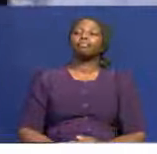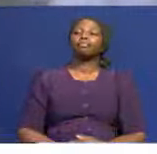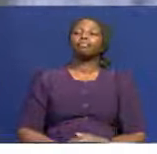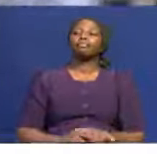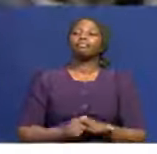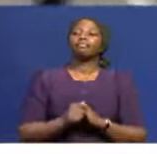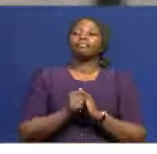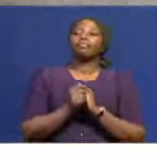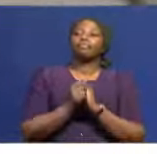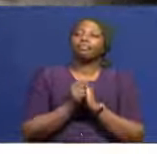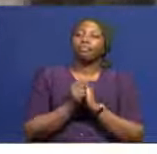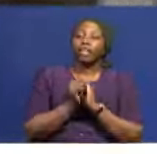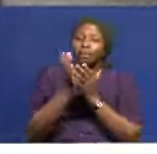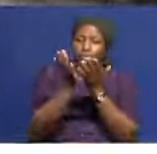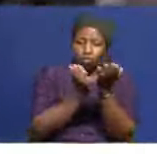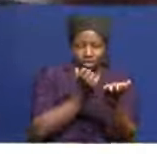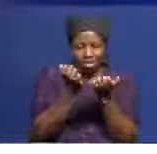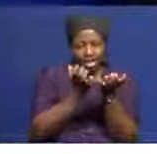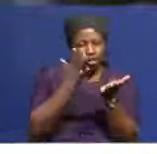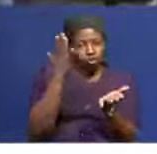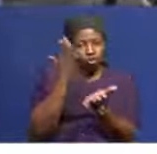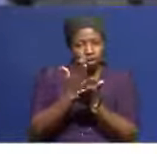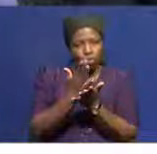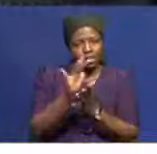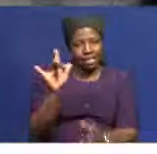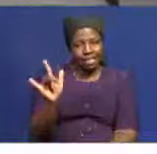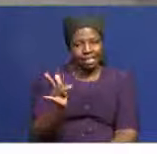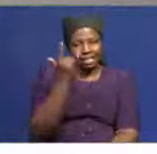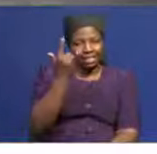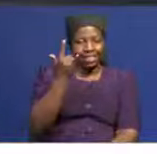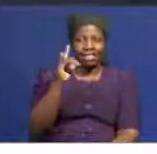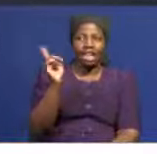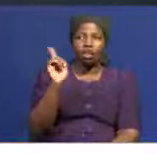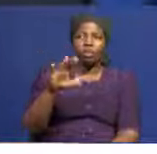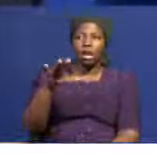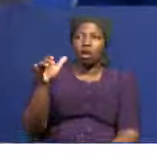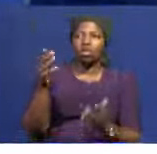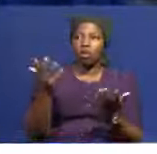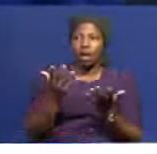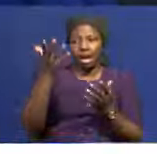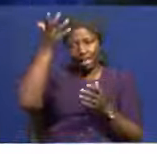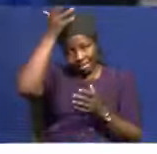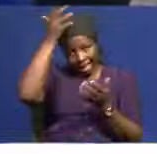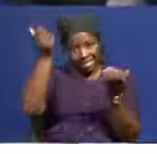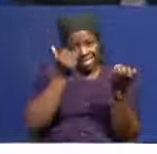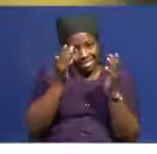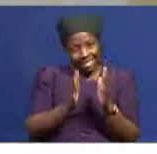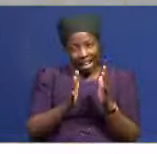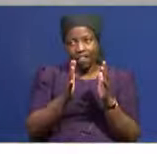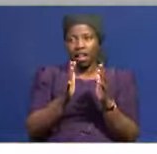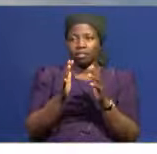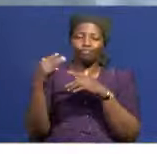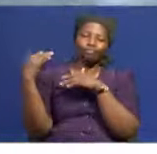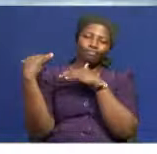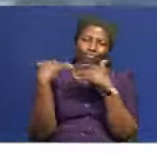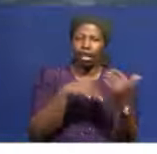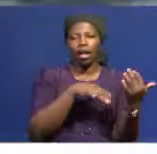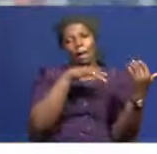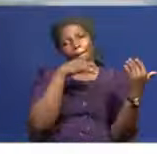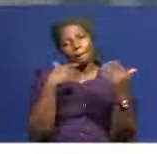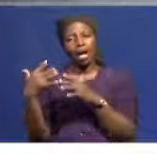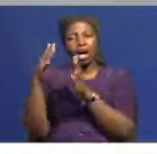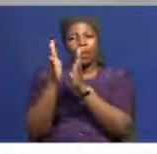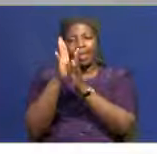Biashara zilitatizwa mtaani Eastleigh, kaunti ya Nairobi, wahudumu wa teksi wakikabiliana na polisi kulalamikia